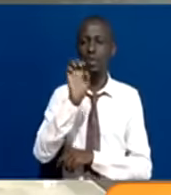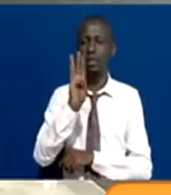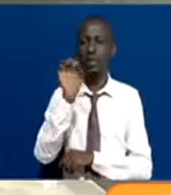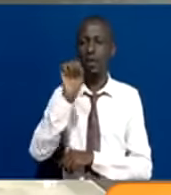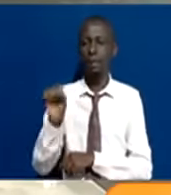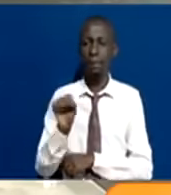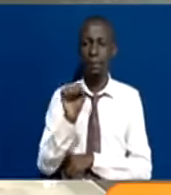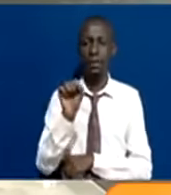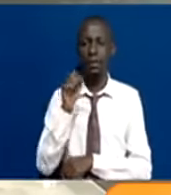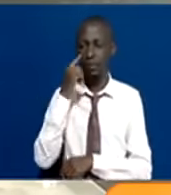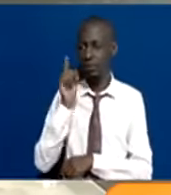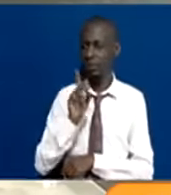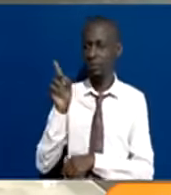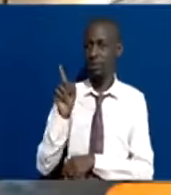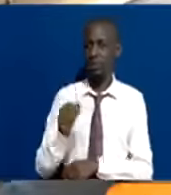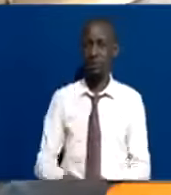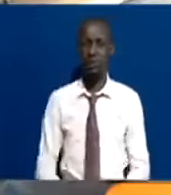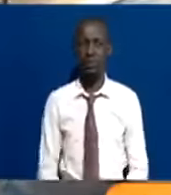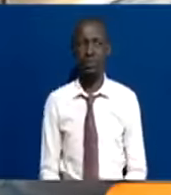KEBS. Tazama.